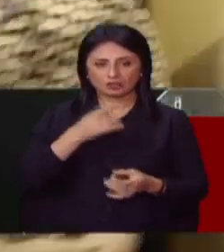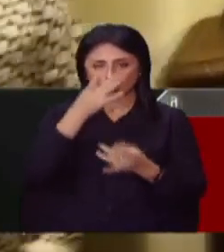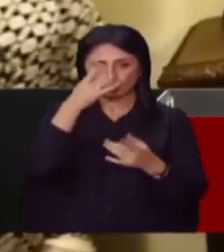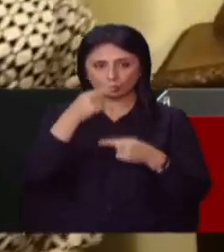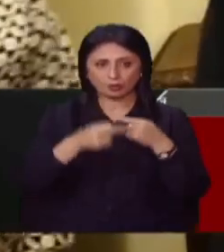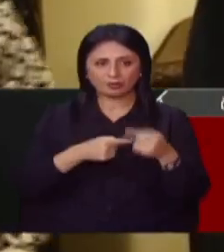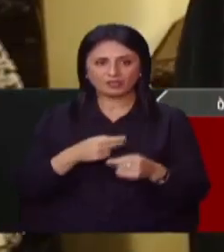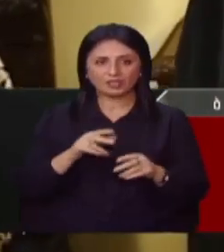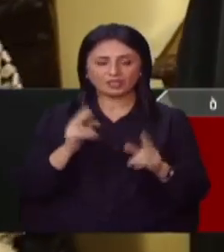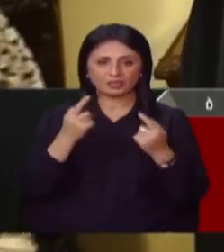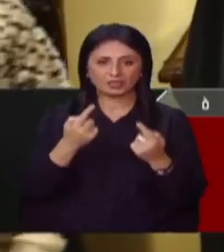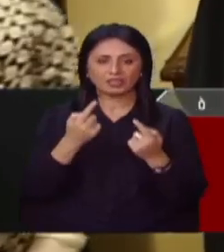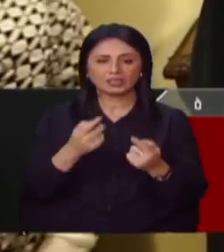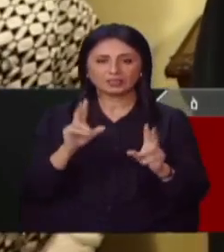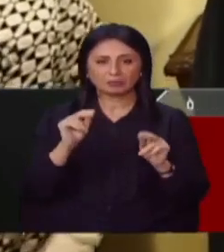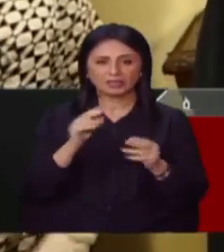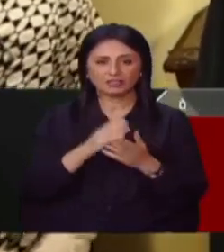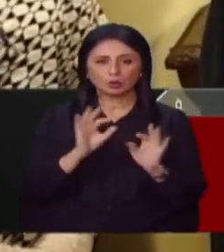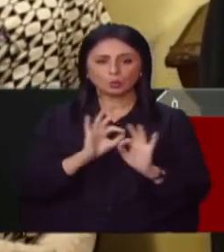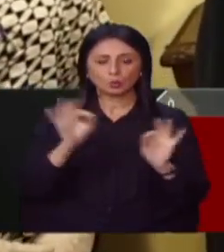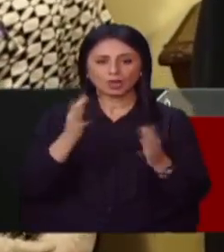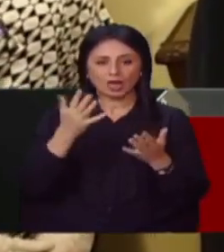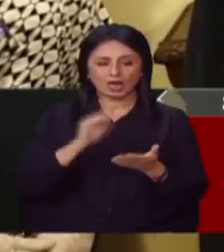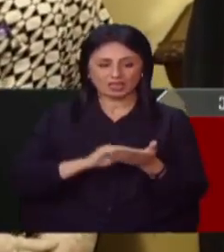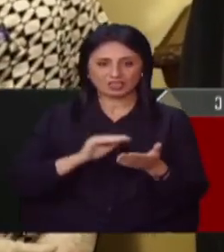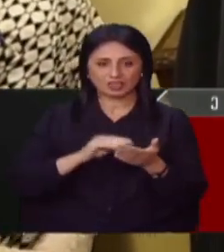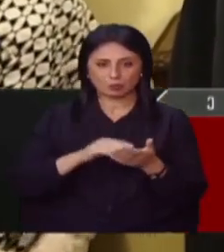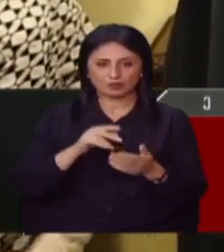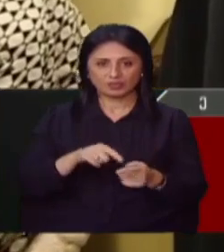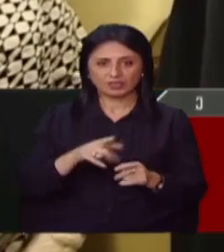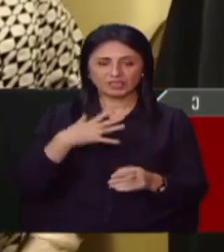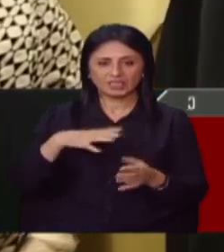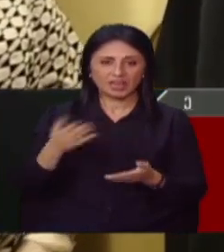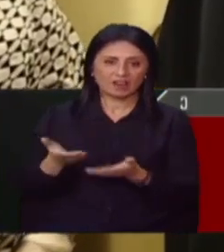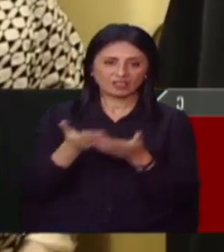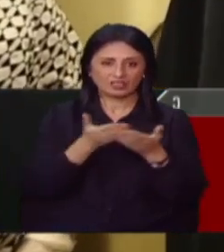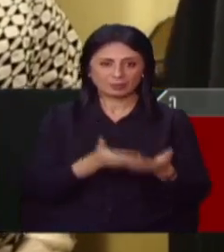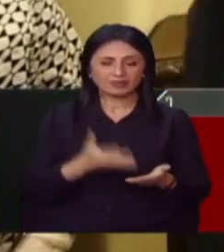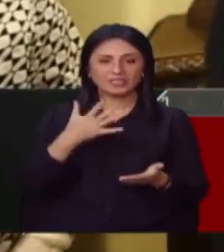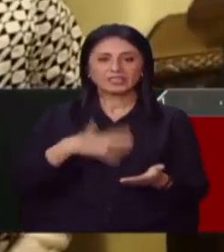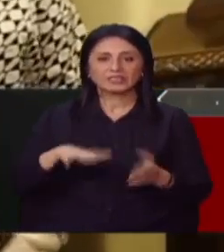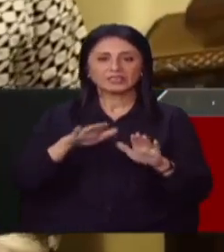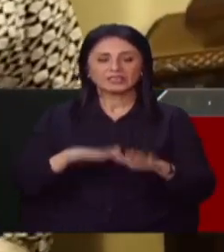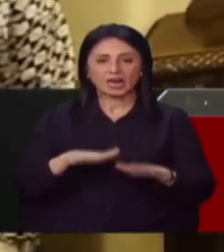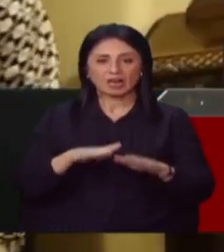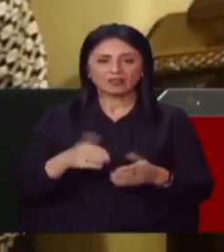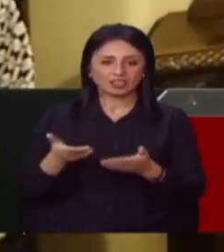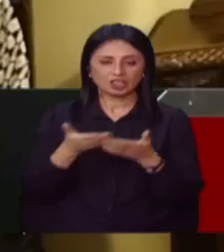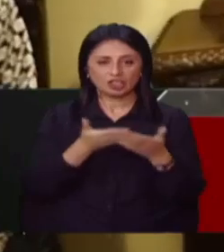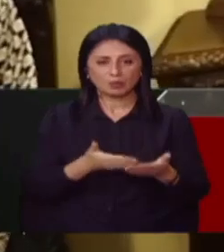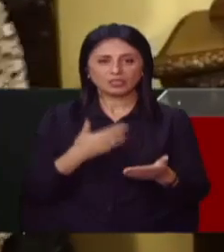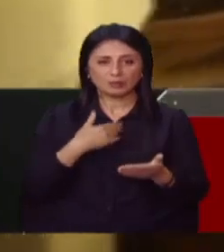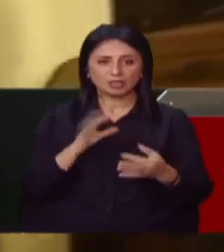მემკვიდრეობა. Ძალიან დიდი ბედნიერებაა ამ უნიკალური ხელნაწერის განმსესწრებით საქართველოში, ჩამოტანა საქართველოში. Ჩამოწონება